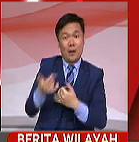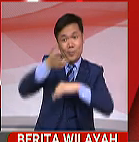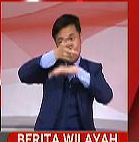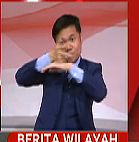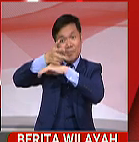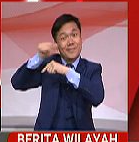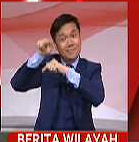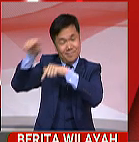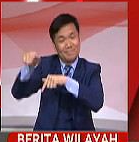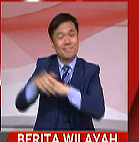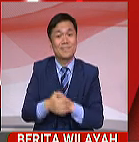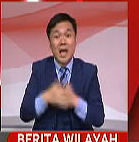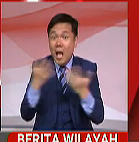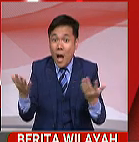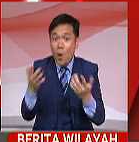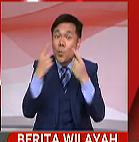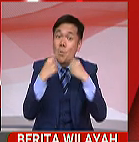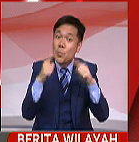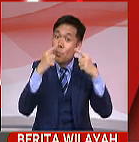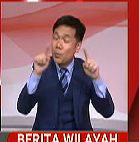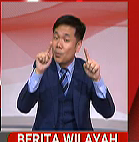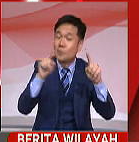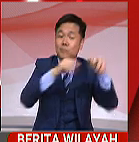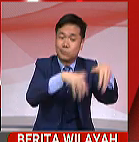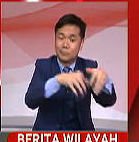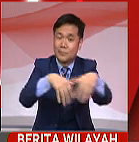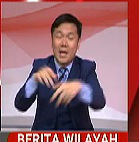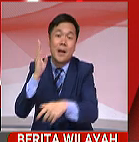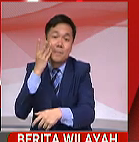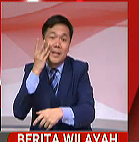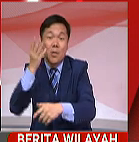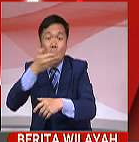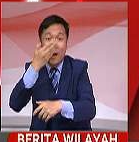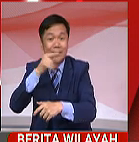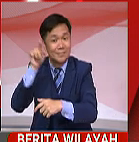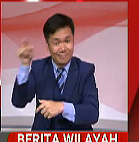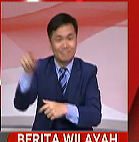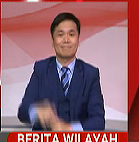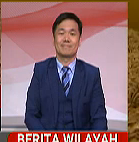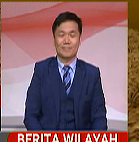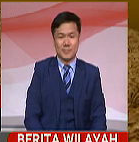Hamid ada butiran berhubung kejayaan projek penanaman padi wangi tersebut.